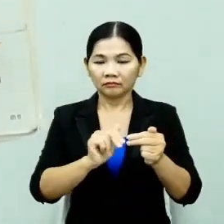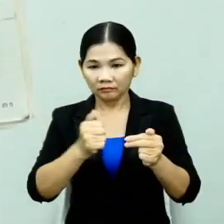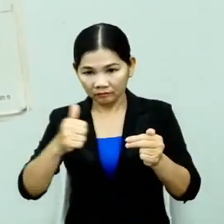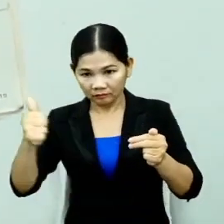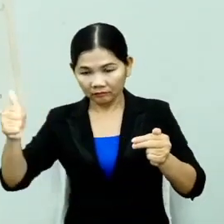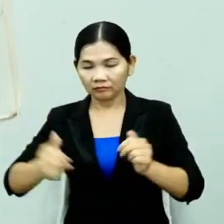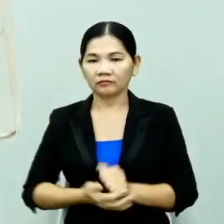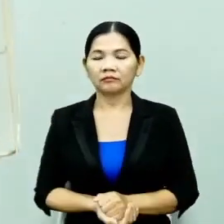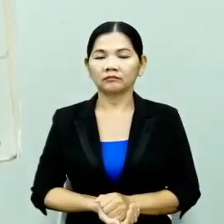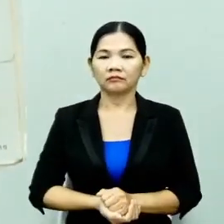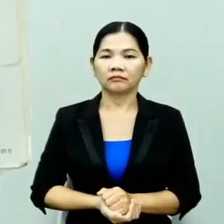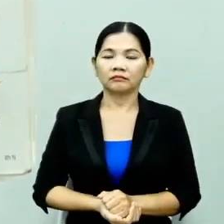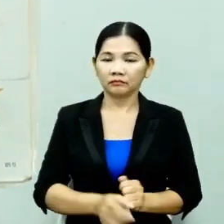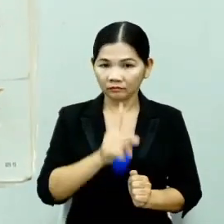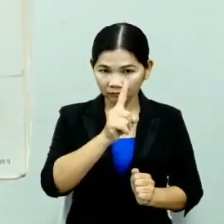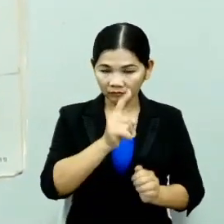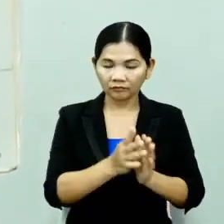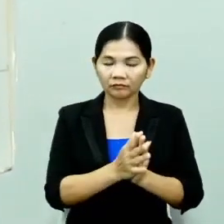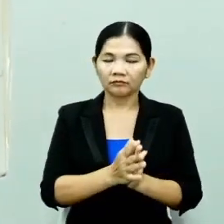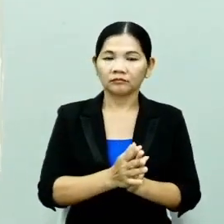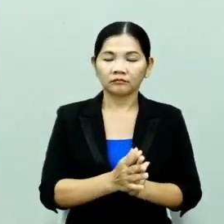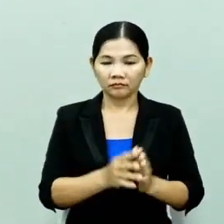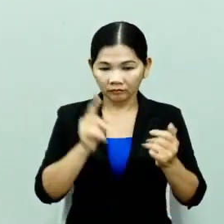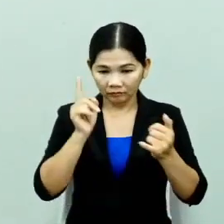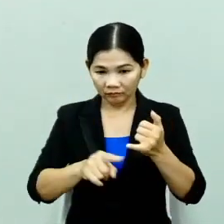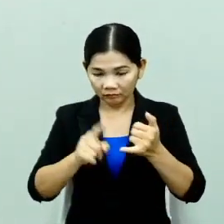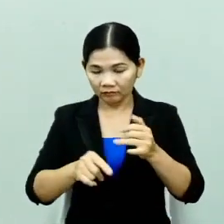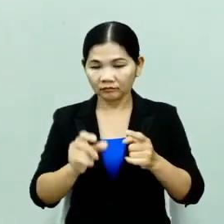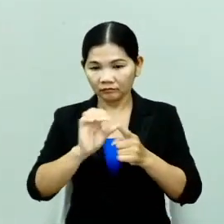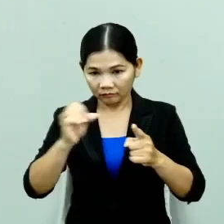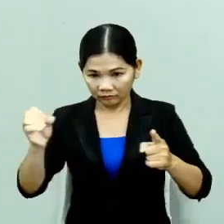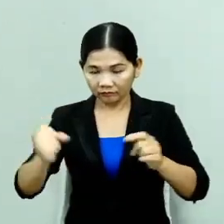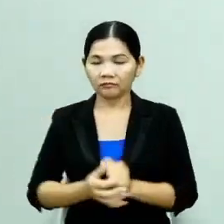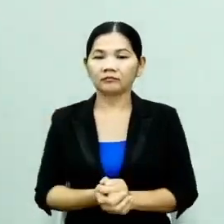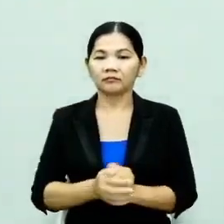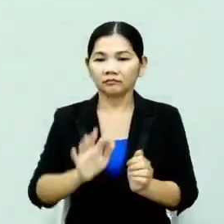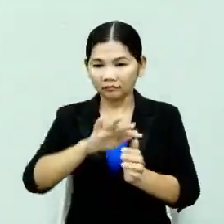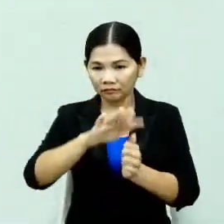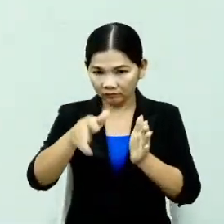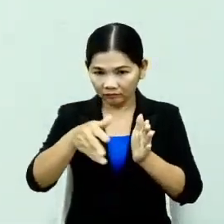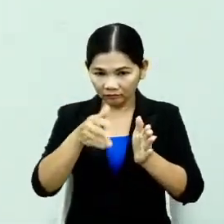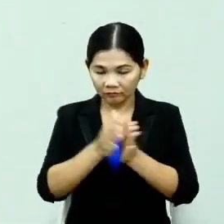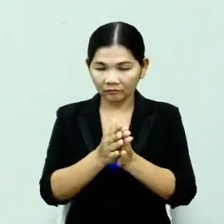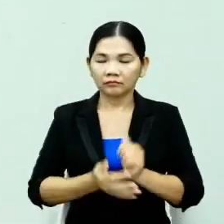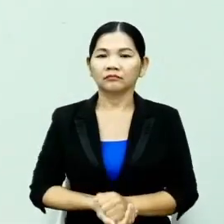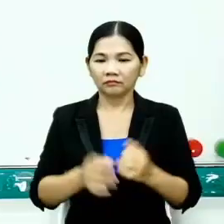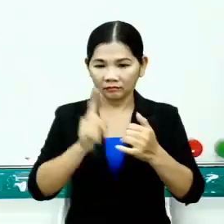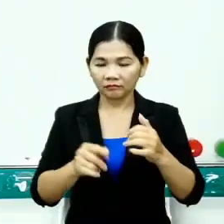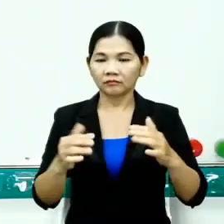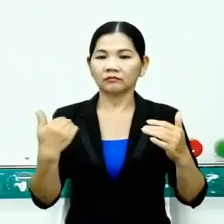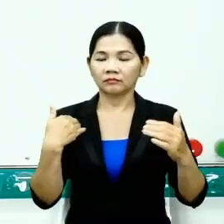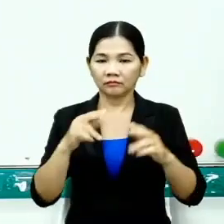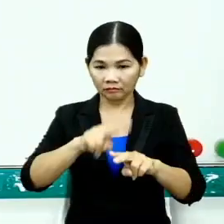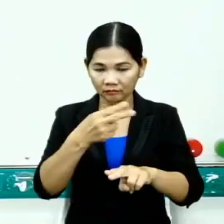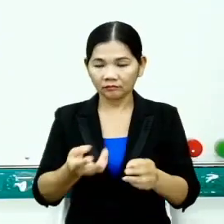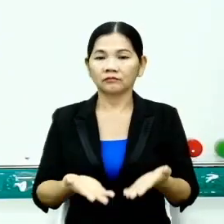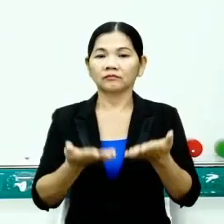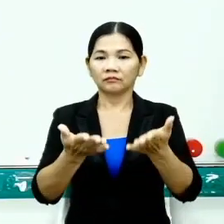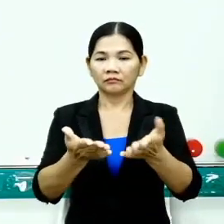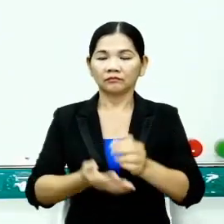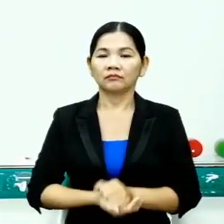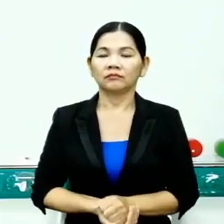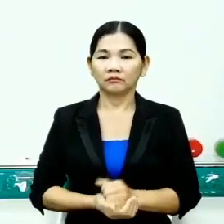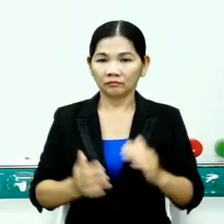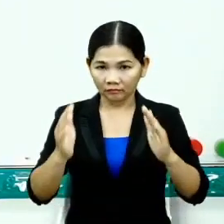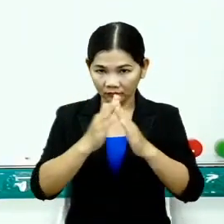នណាចំឡង1ល្បះនេះខាងក្រោមគេបងអស់ចាអរគុណចាហើយជាចុងក្រោយនេះអ្នកគ្រូក៏មានកដោជូនកូនកូនដែរ